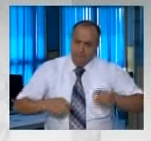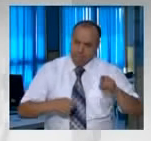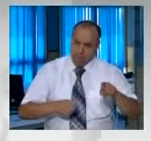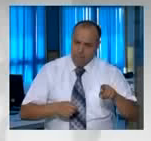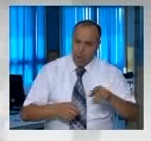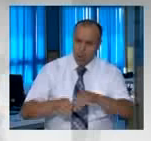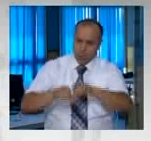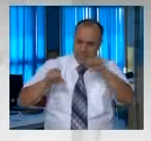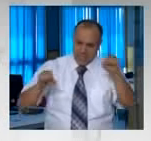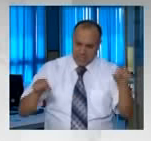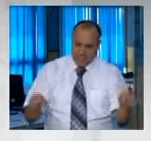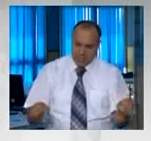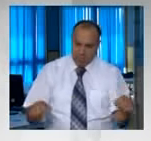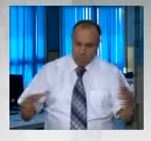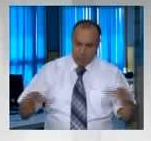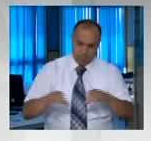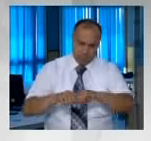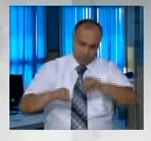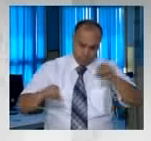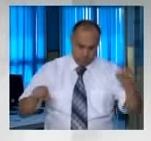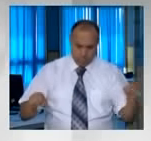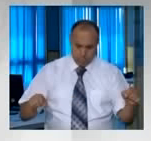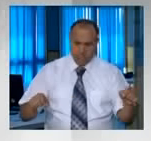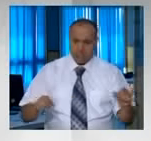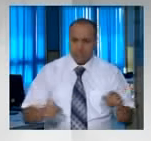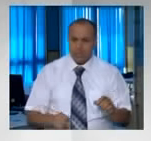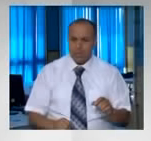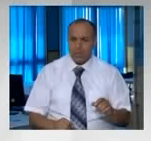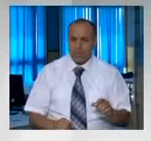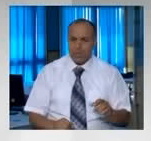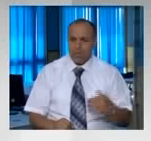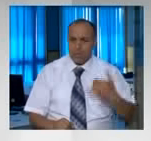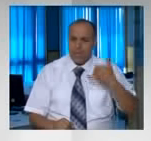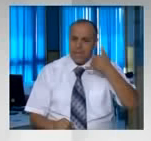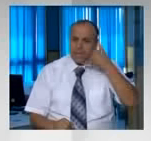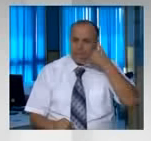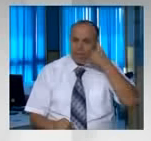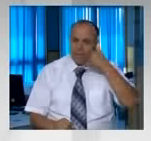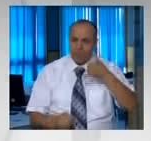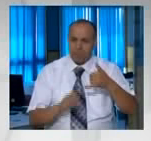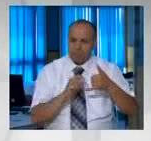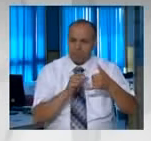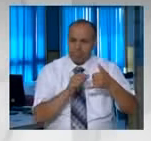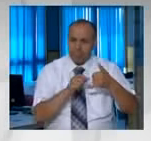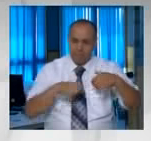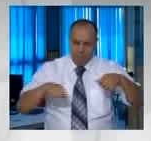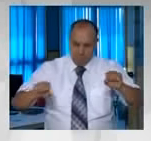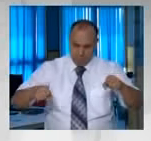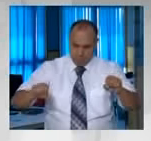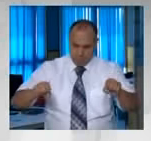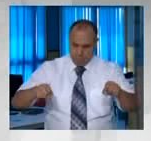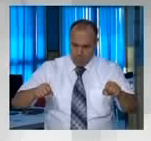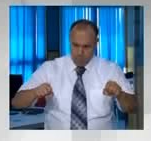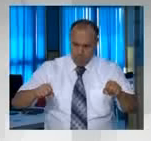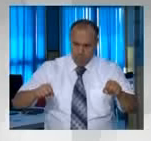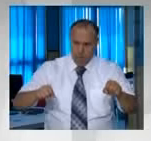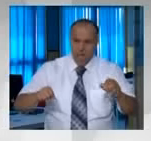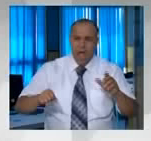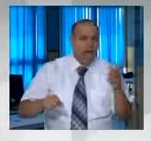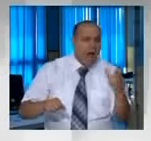وسيف سيف كبير هذايا، وجهاز معناتها موتور هذايا معناتها الدراجه هي كانوا